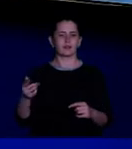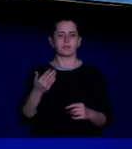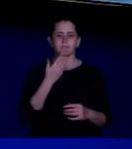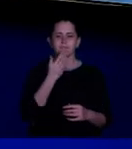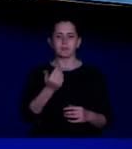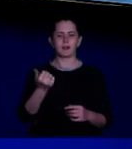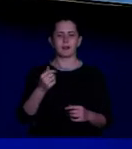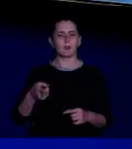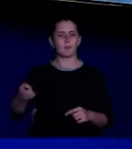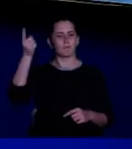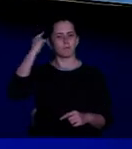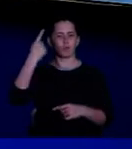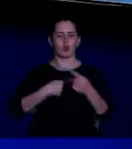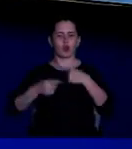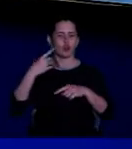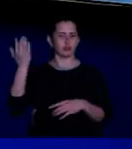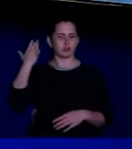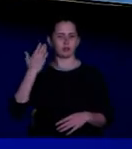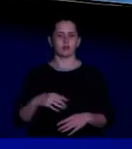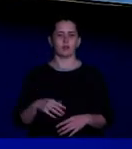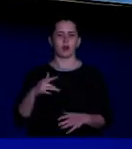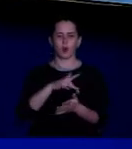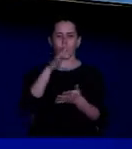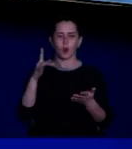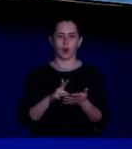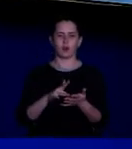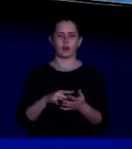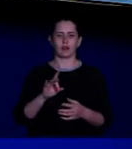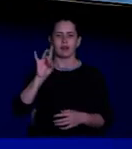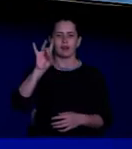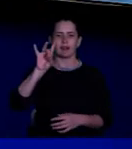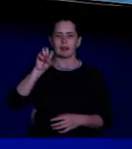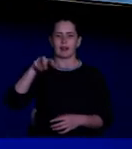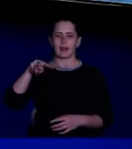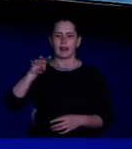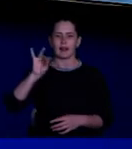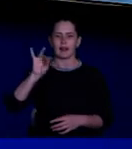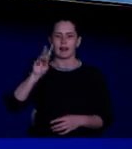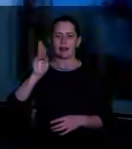И, наконец, пятая строка – город – реликвия.